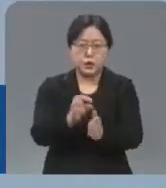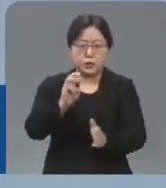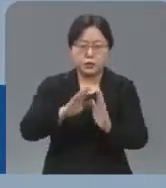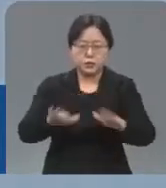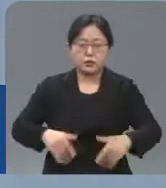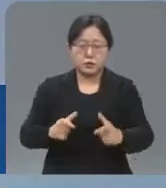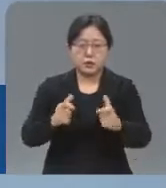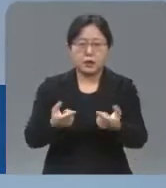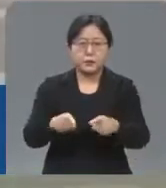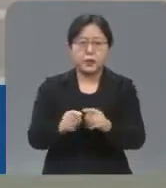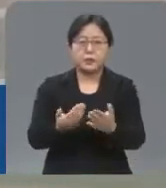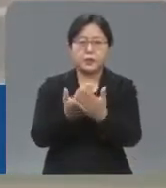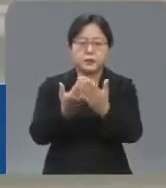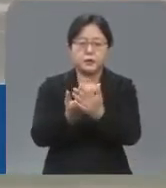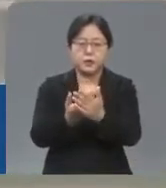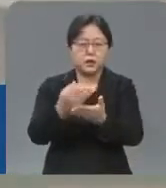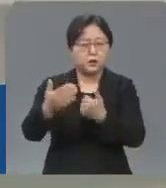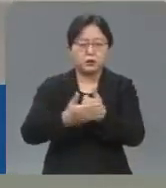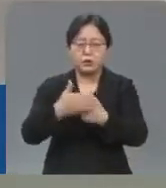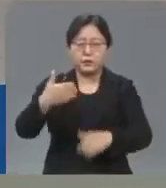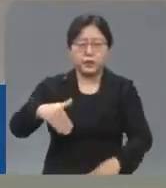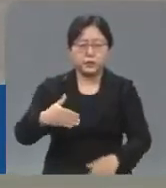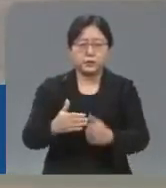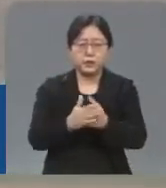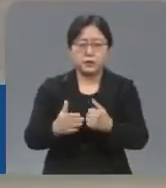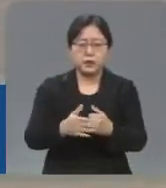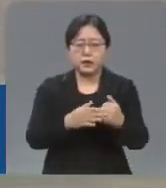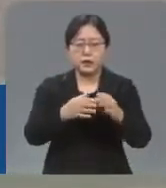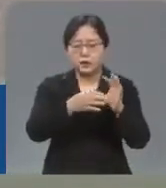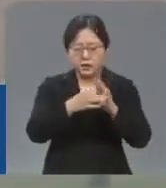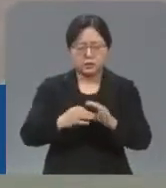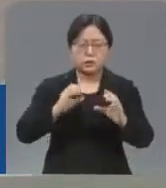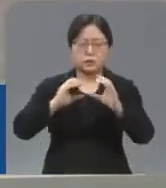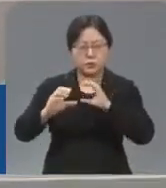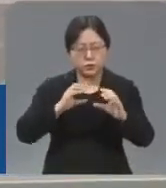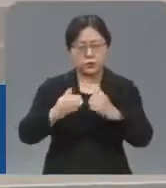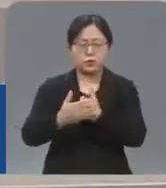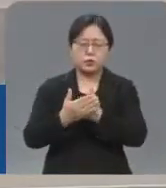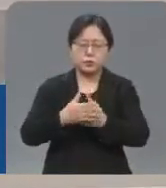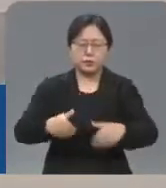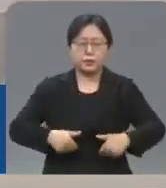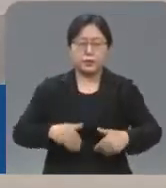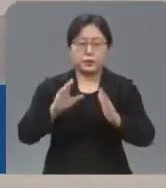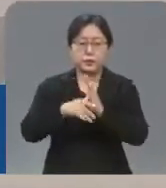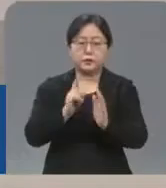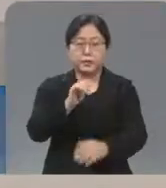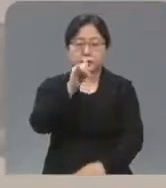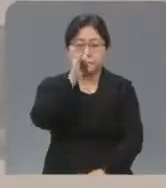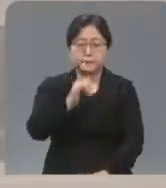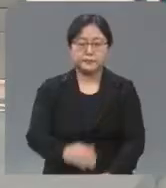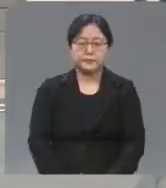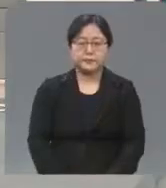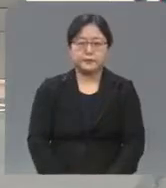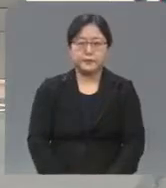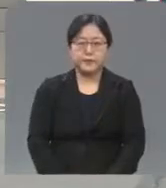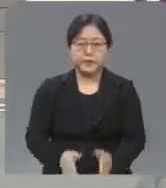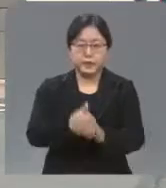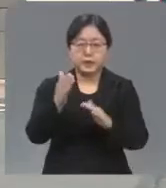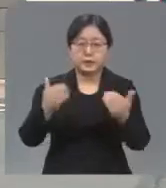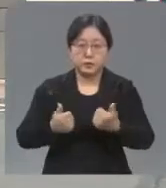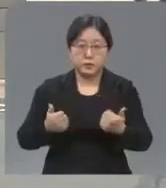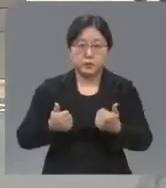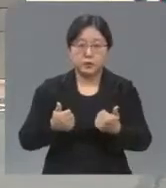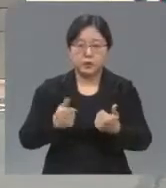상생 발전에 전혀 도움이 되지 않는다며 지속적인 소통과 협력이 무엇보다 필요한 때라고 강조했습니다. 시의회는